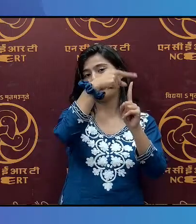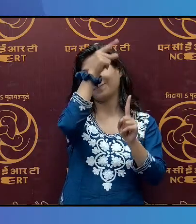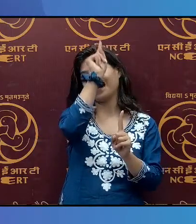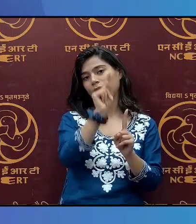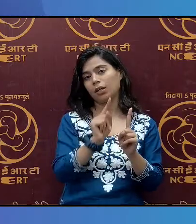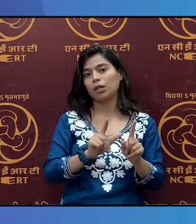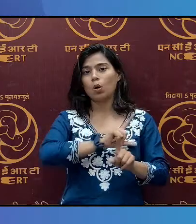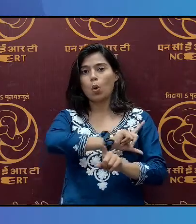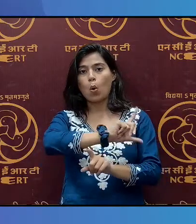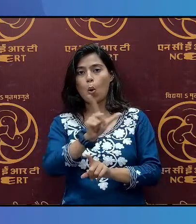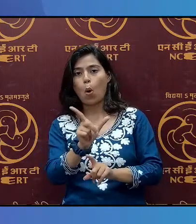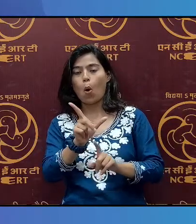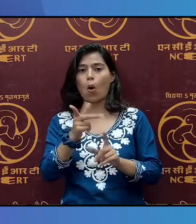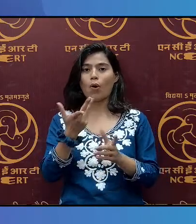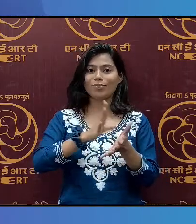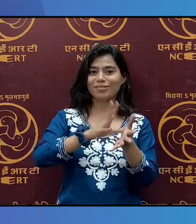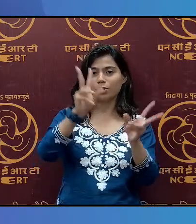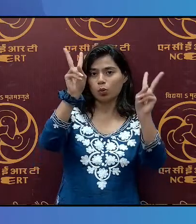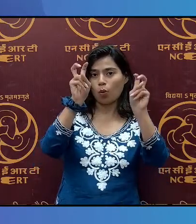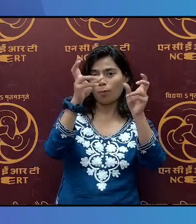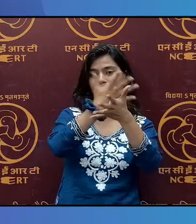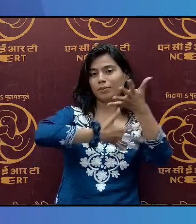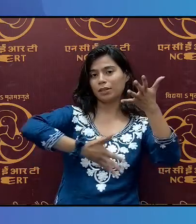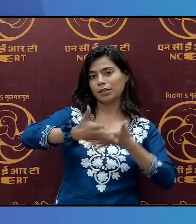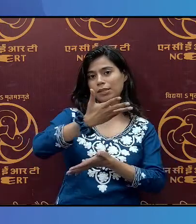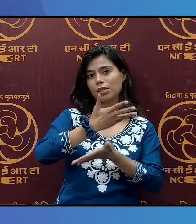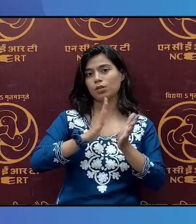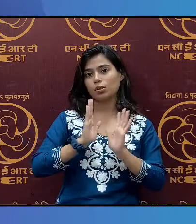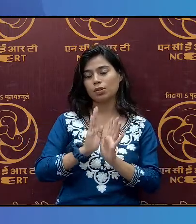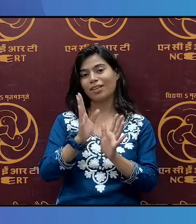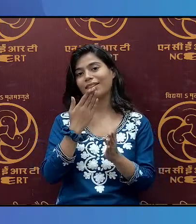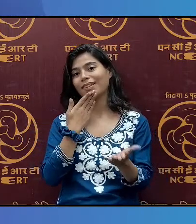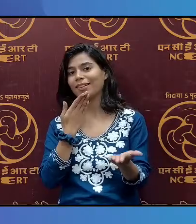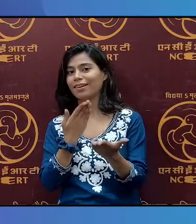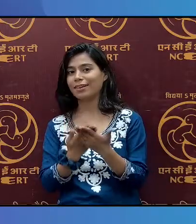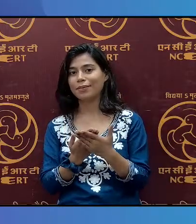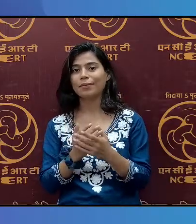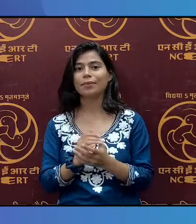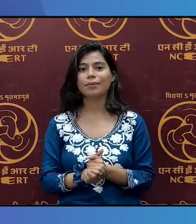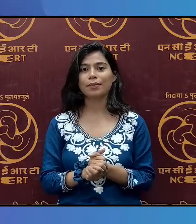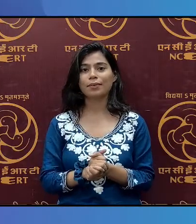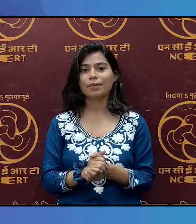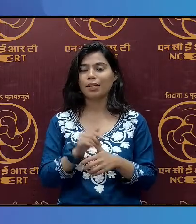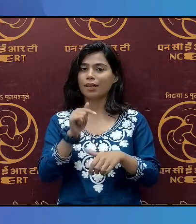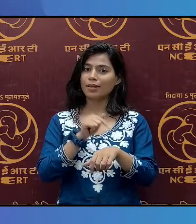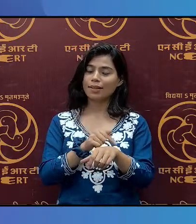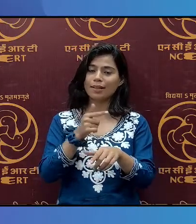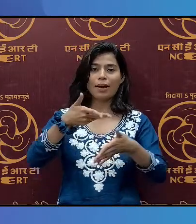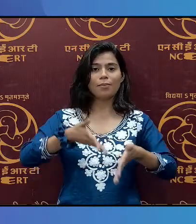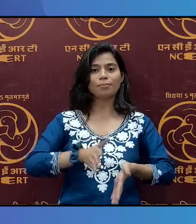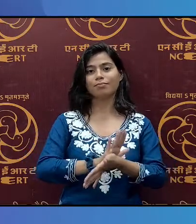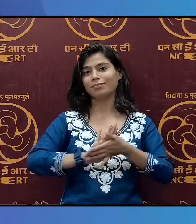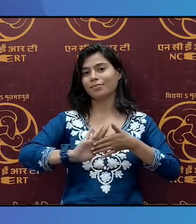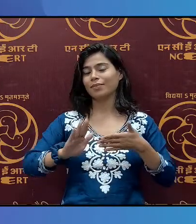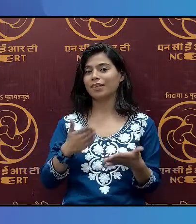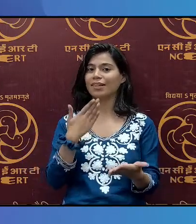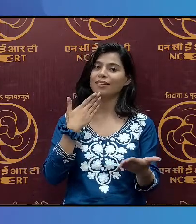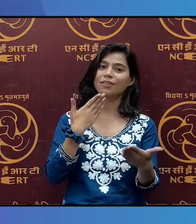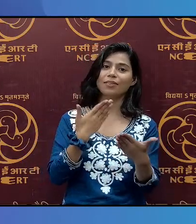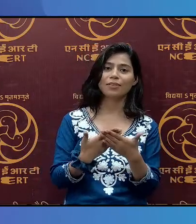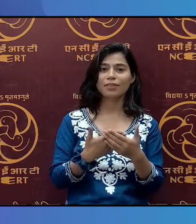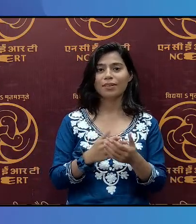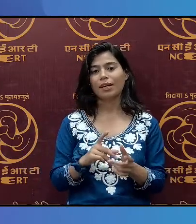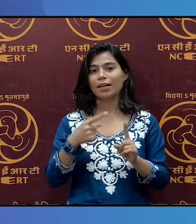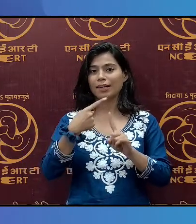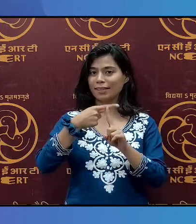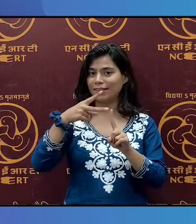हमने आज के अपने सहयोग सत्र में बातचीत कर ली है. बहुत बहुत धन्यवाद करते हैं एंड टाइम टू रैप अप द सेशन. थैंक यू सो मच डॉक्टर